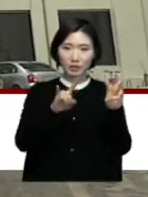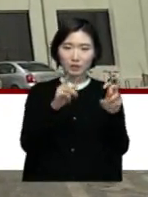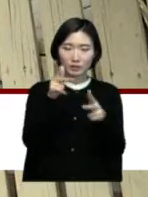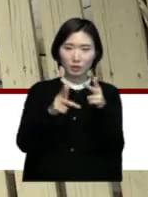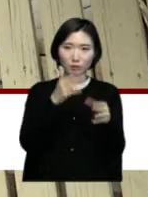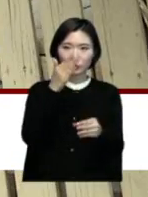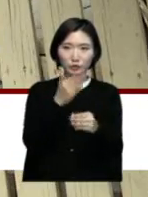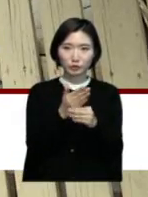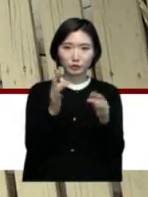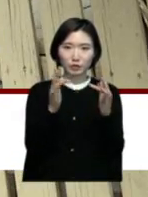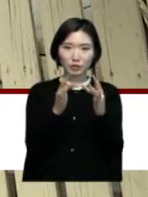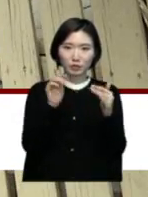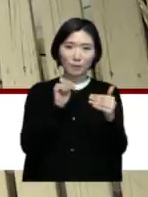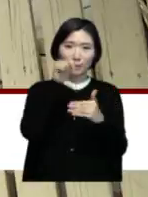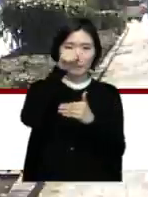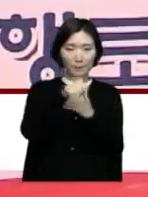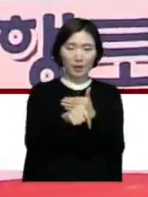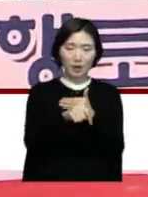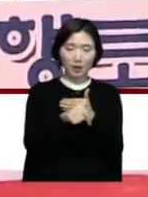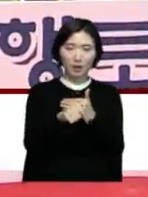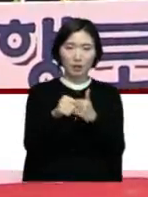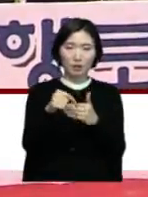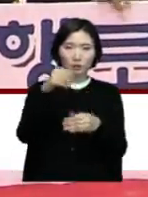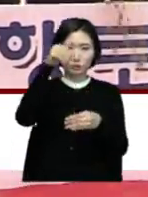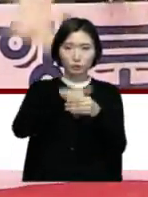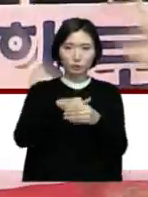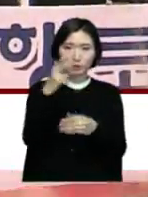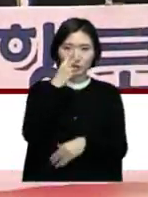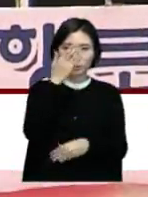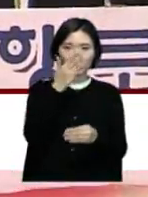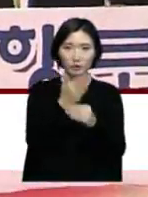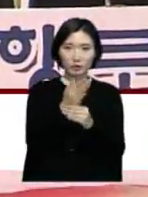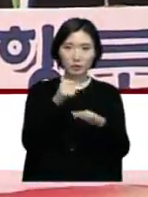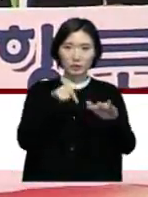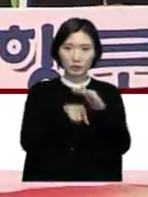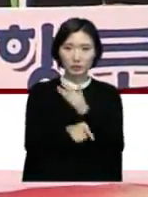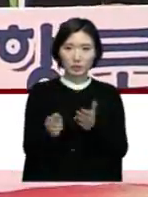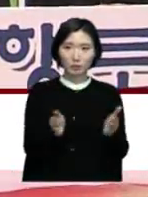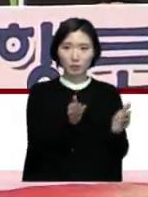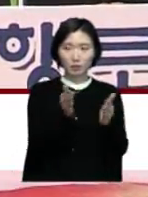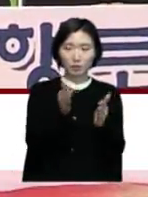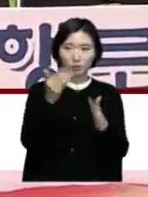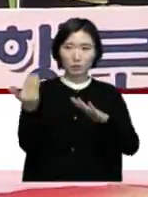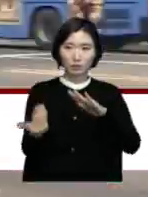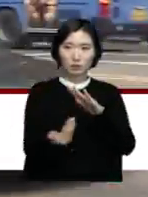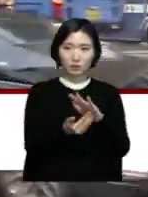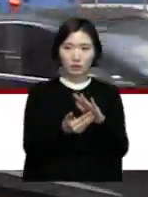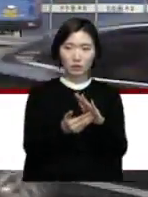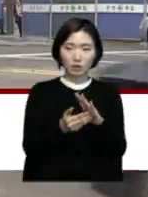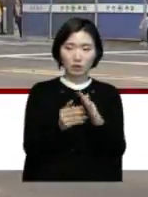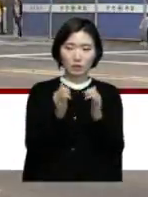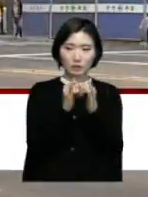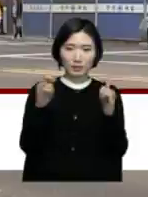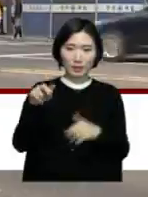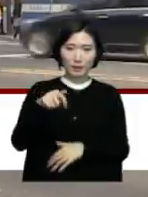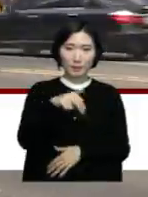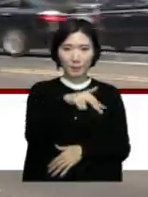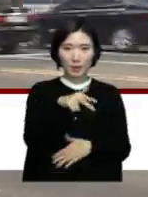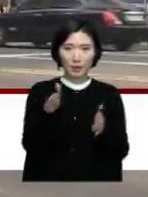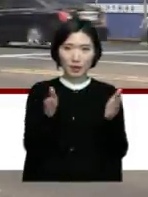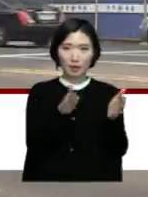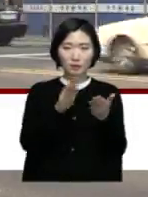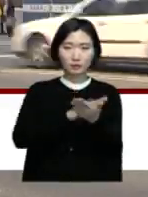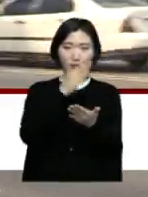온라인과 오프라인 투표를 실시한 결과 청진동 지하 보행 요소 성 맷 지상부 보행환경 개선 사업이 천